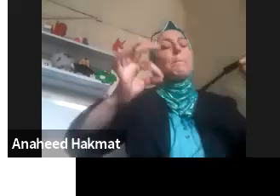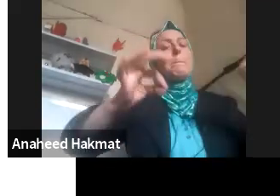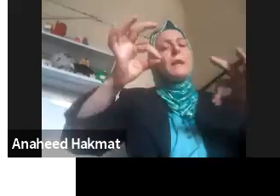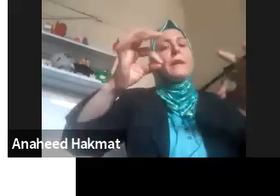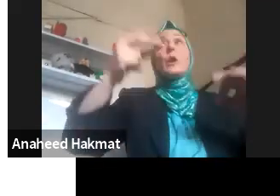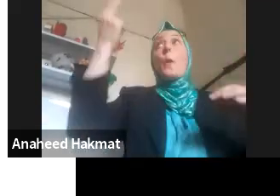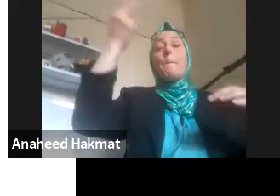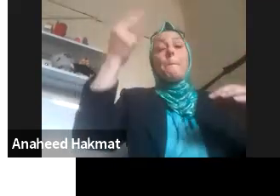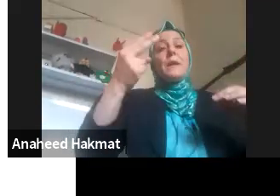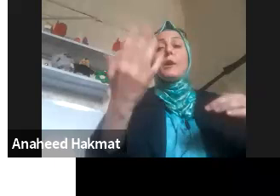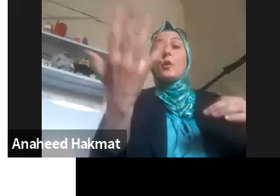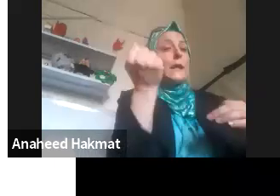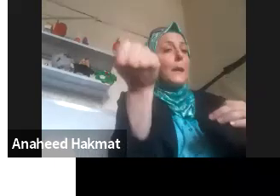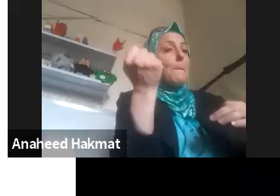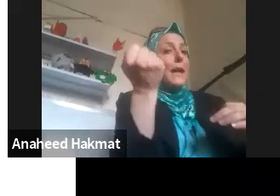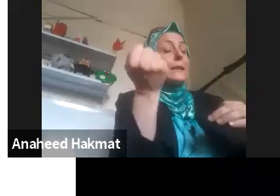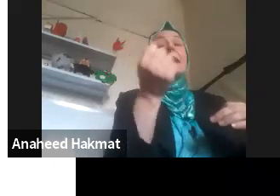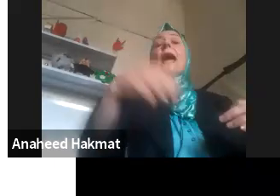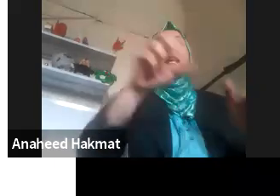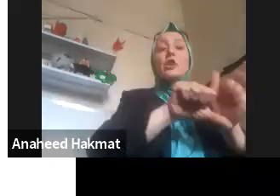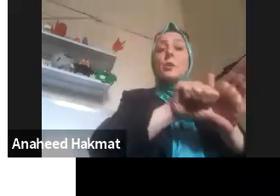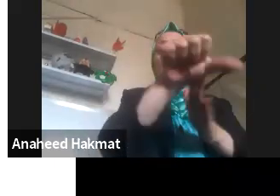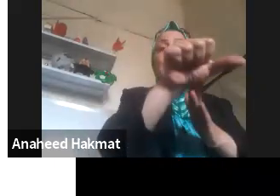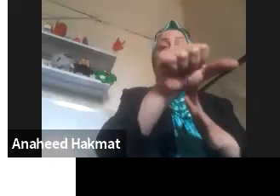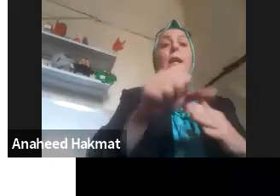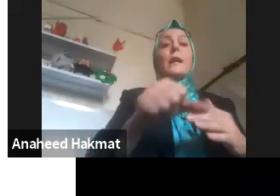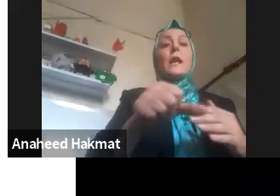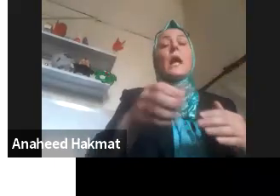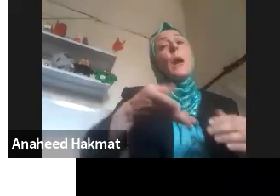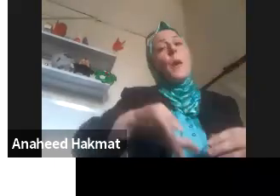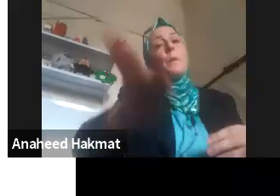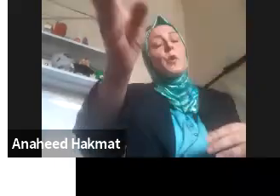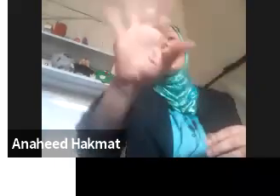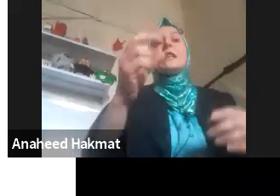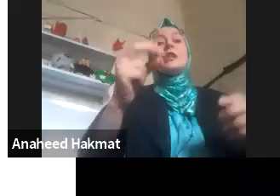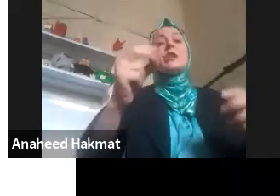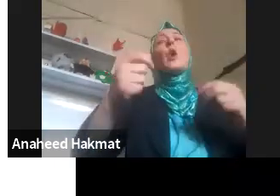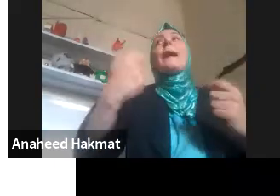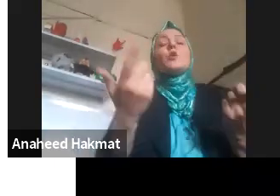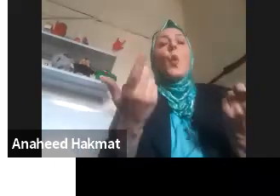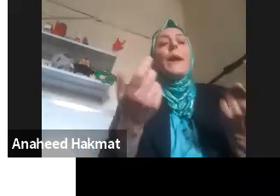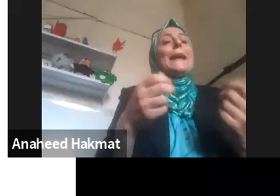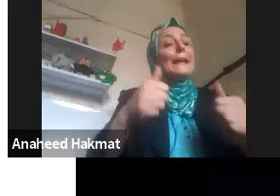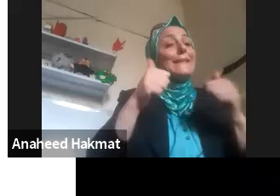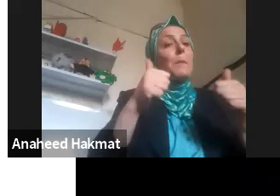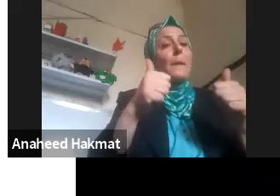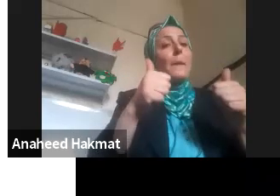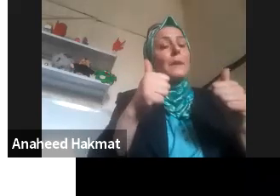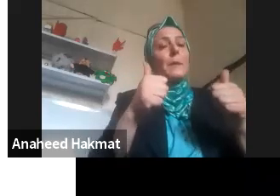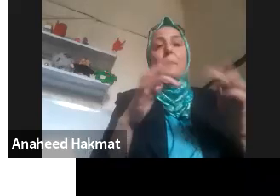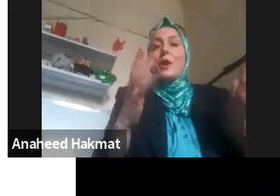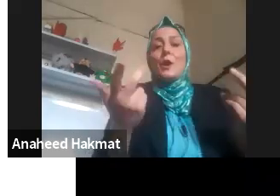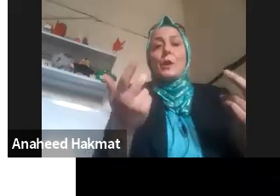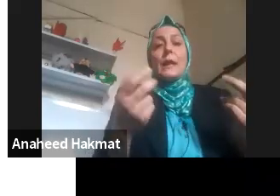ومصادر حتى ننفذ الأنشطة، بنروح على الملاحق التقنية. الملاحق التقنية هي عبارة عن 8 ملاحق بتبدأ